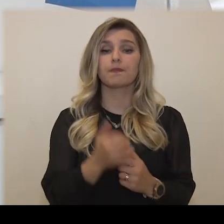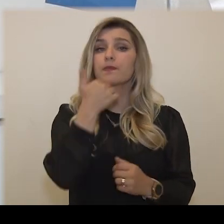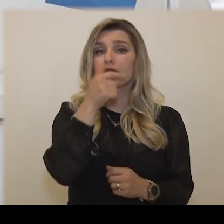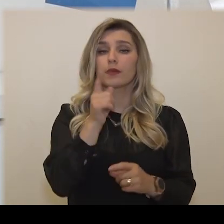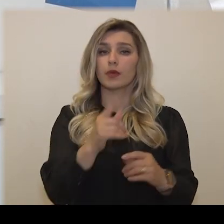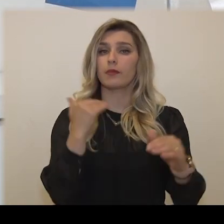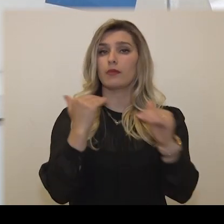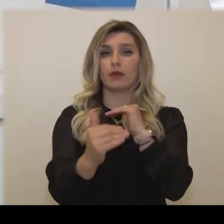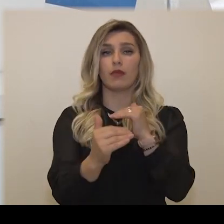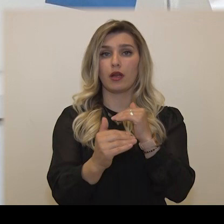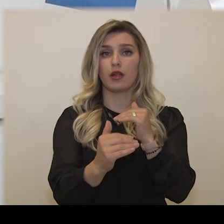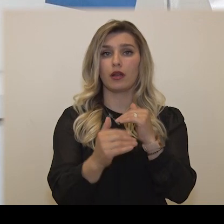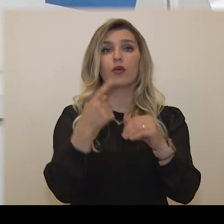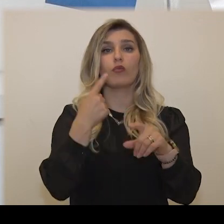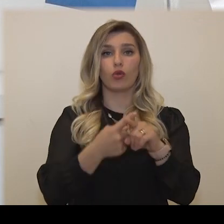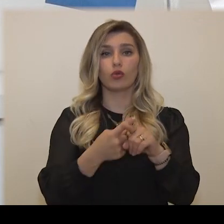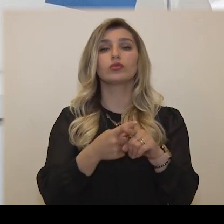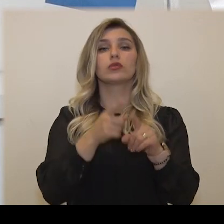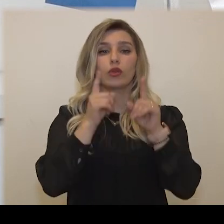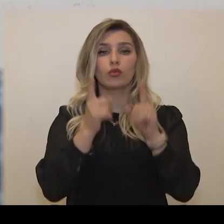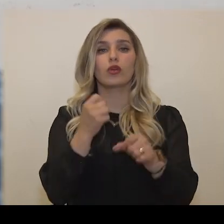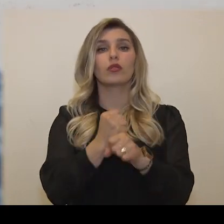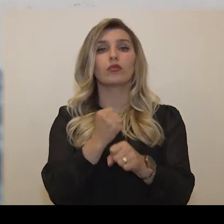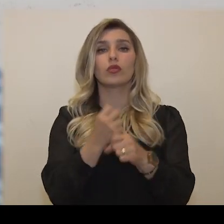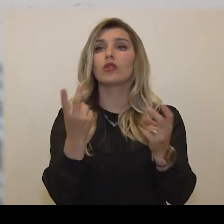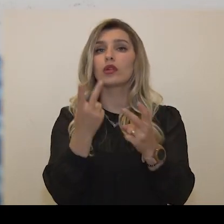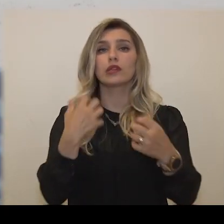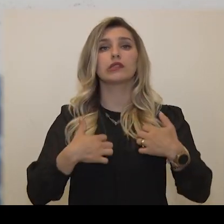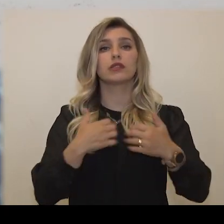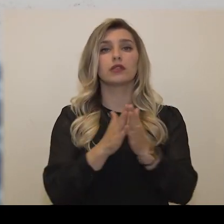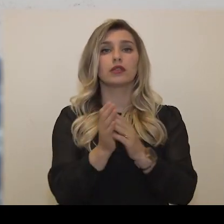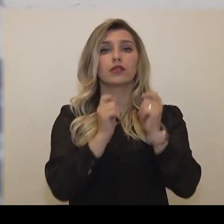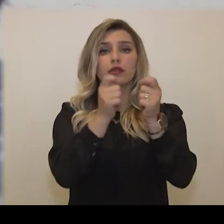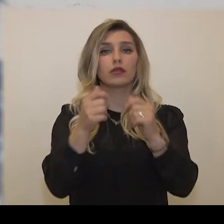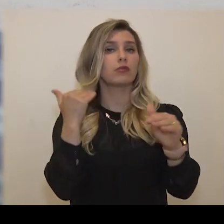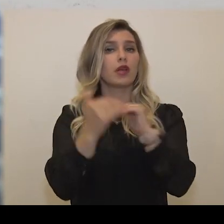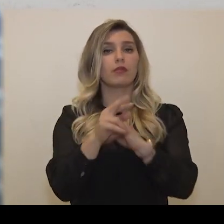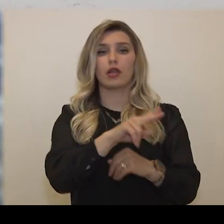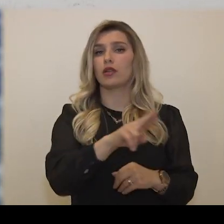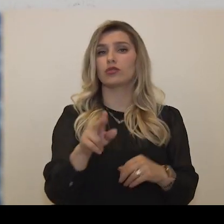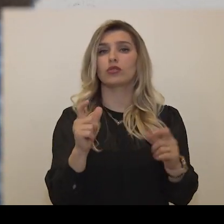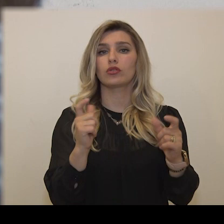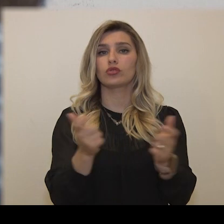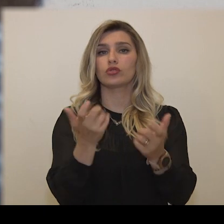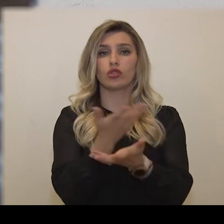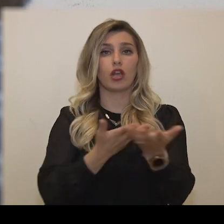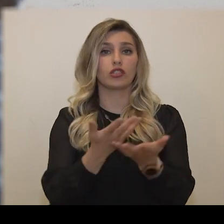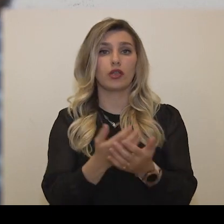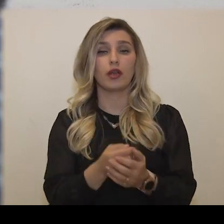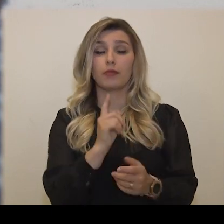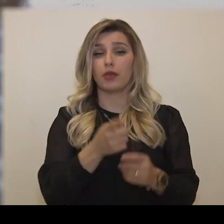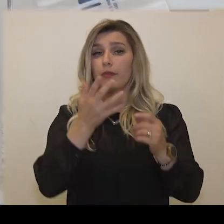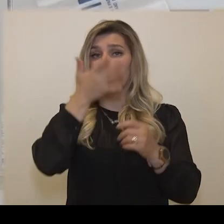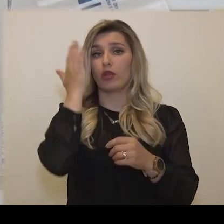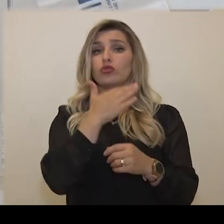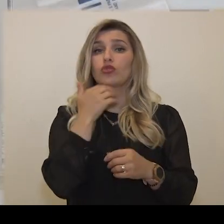të barabart dhe që t'jenë konkurent në tregun e punës, sikurse të gjithë qytetarët e tjerë. Me të vërtetë kjo duhet të jetë shqetësuese për institucionet